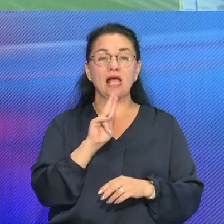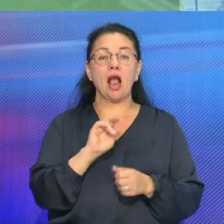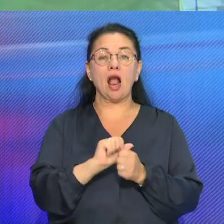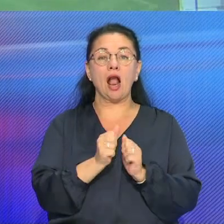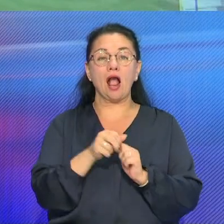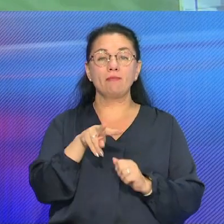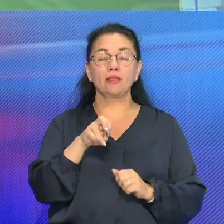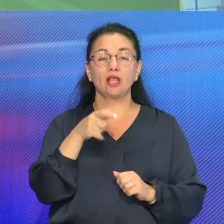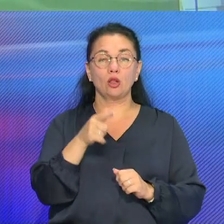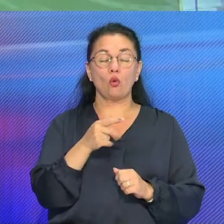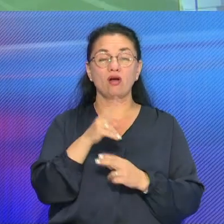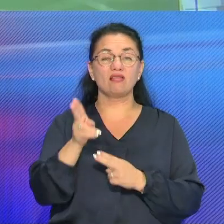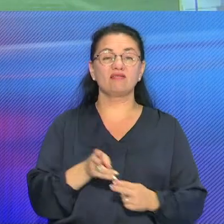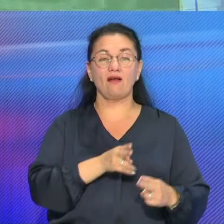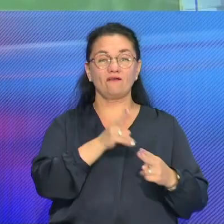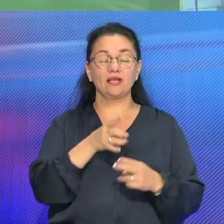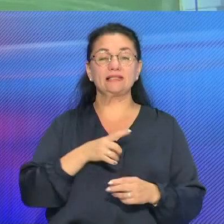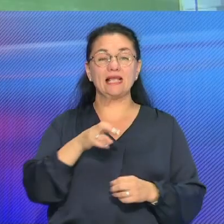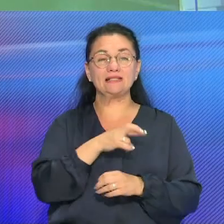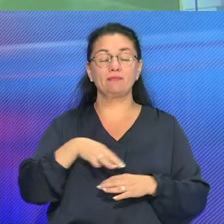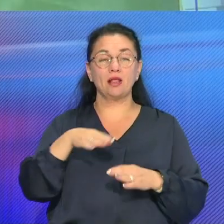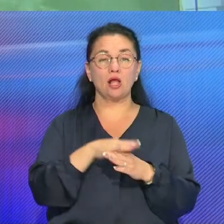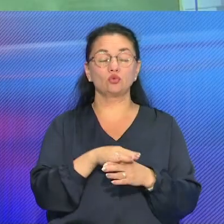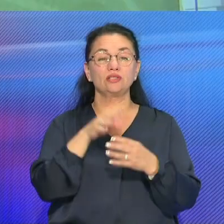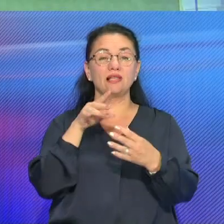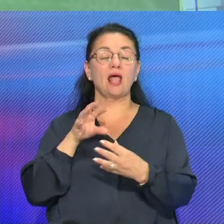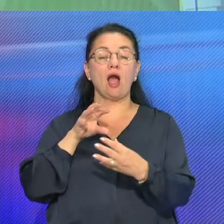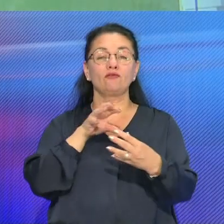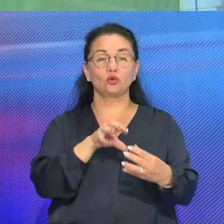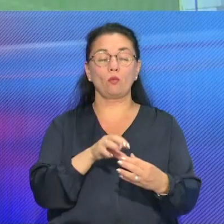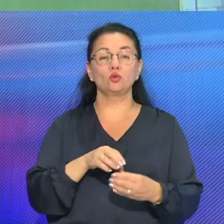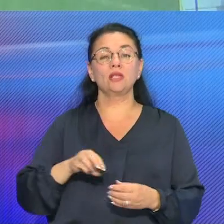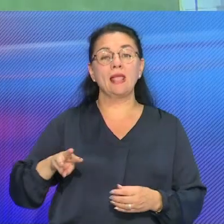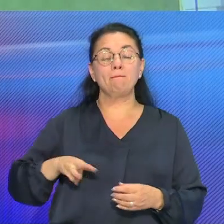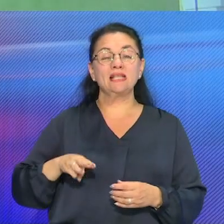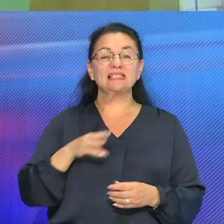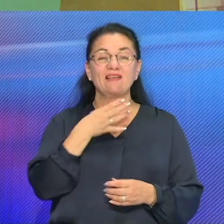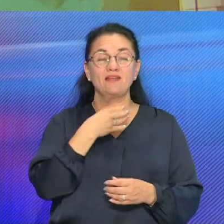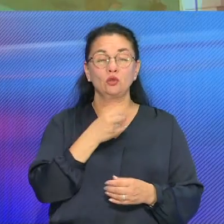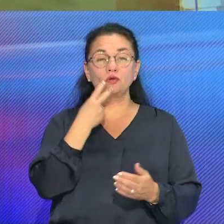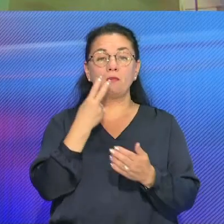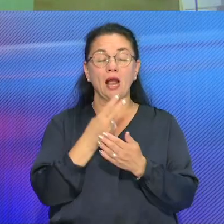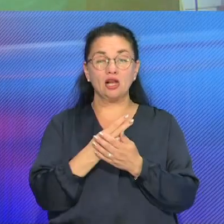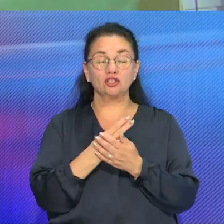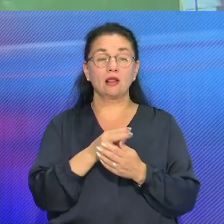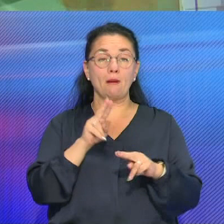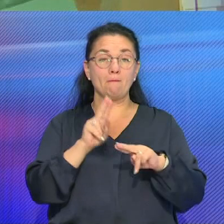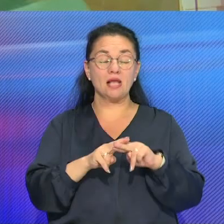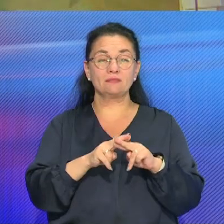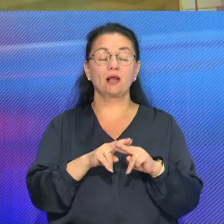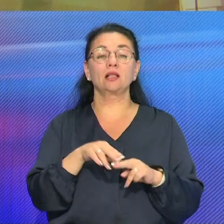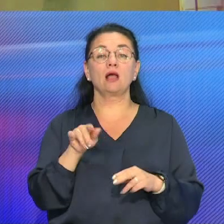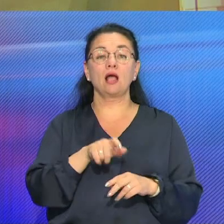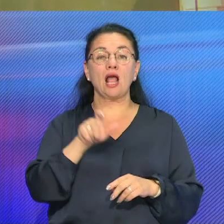оформления на выезд из Беларуси рейсового автобуса Минск-Вильнюс мужчина предъявил пашпорт грамадянина Украины с частковой